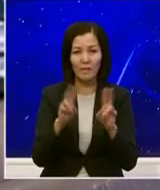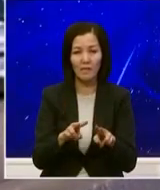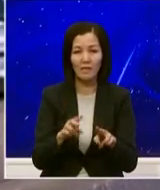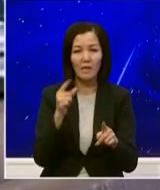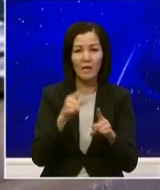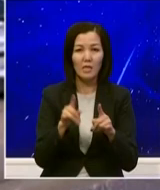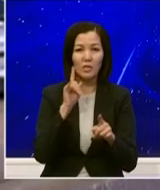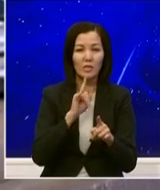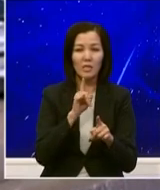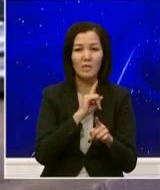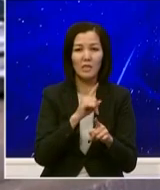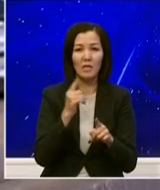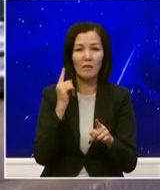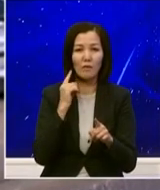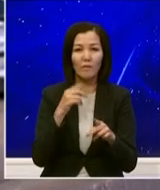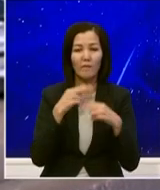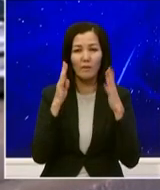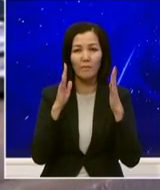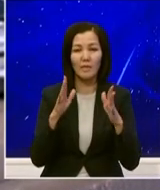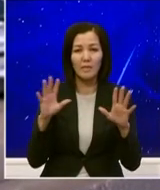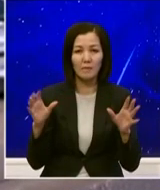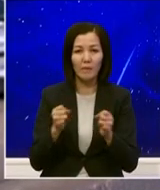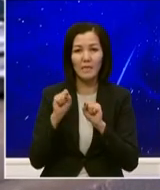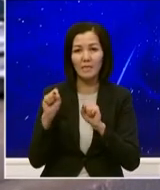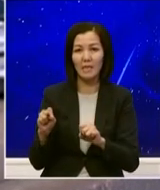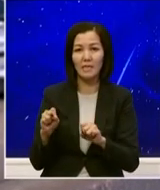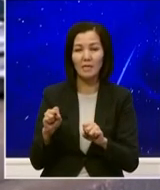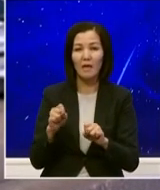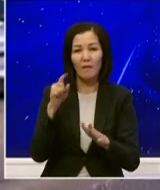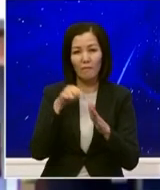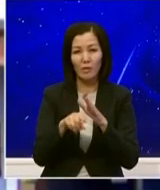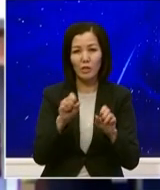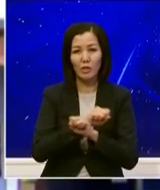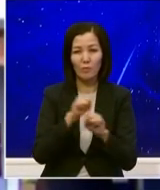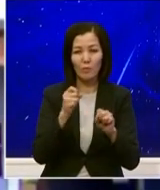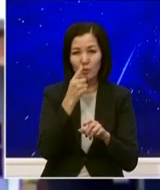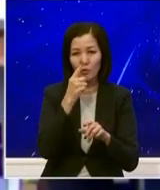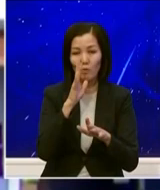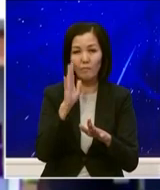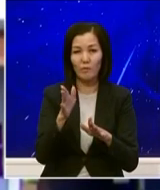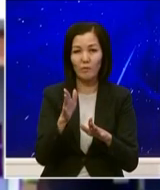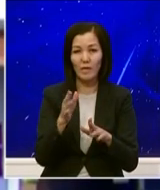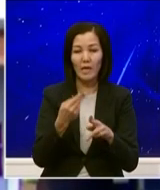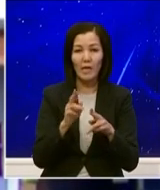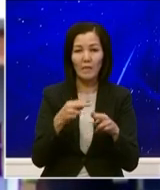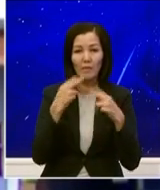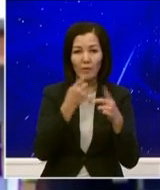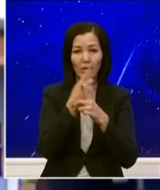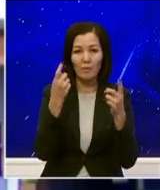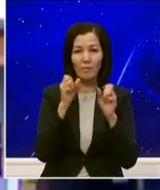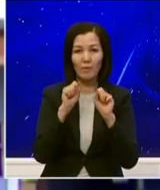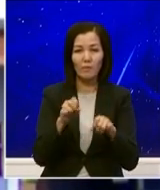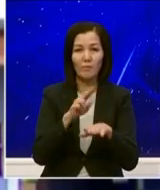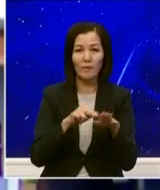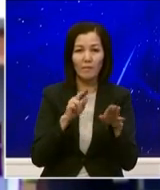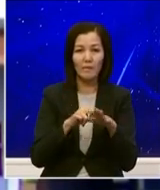женский голос сообщил: «Внимание, внимание, спасайтесь! В машине бомба! Она скоро взорвется!» Это предупреждение позволило